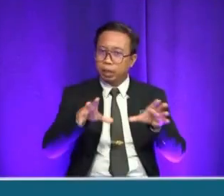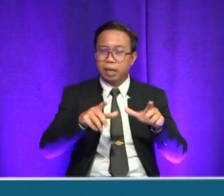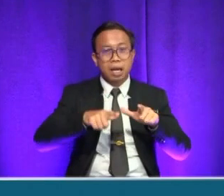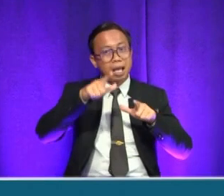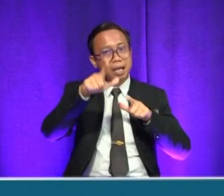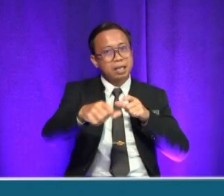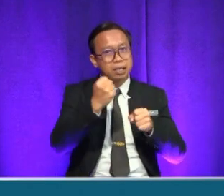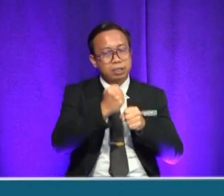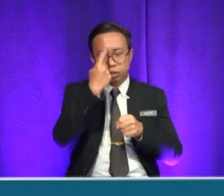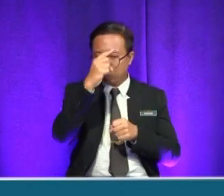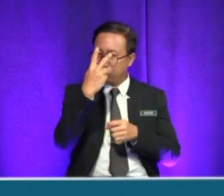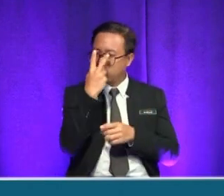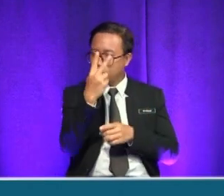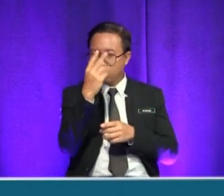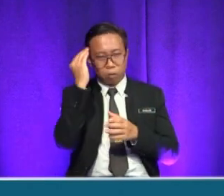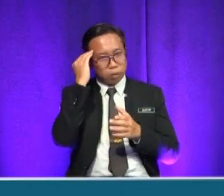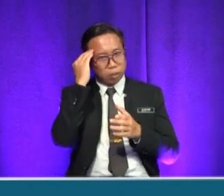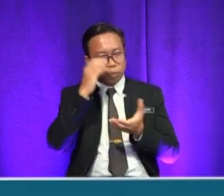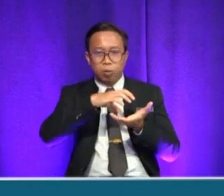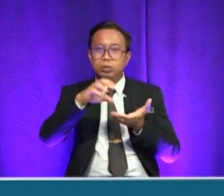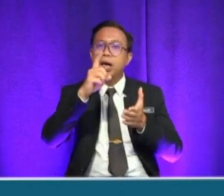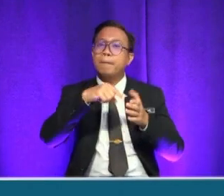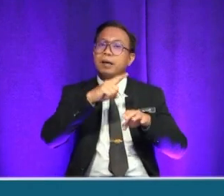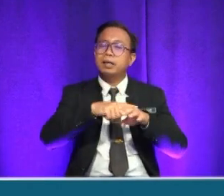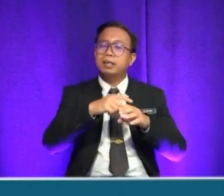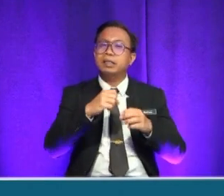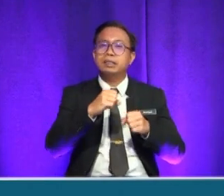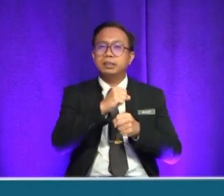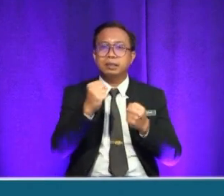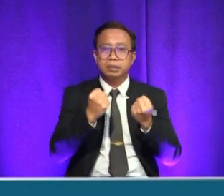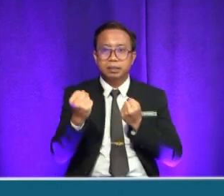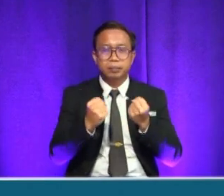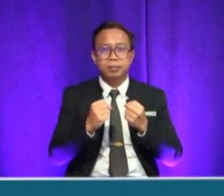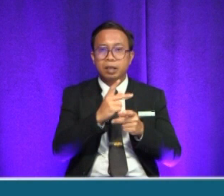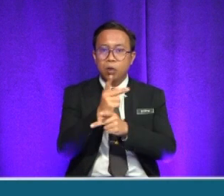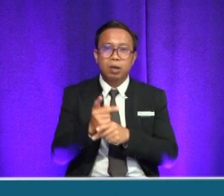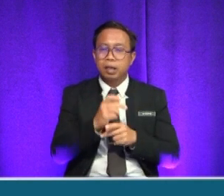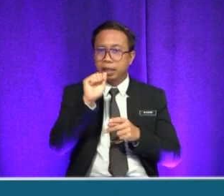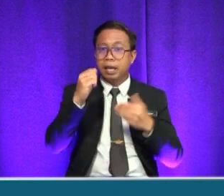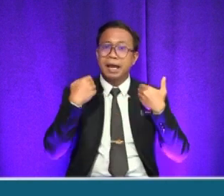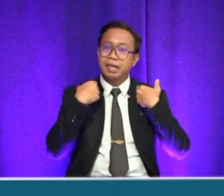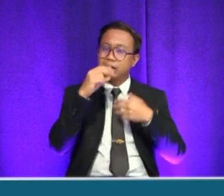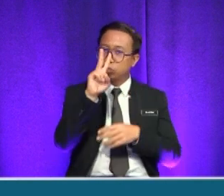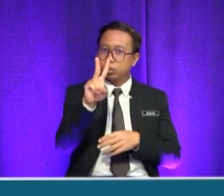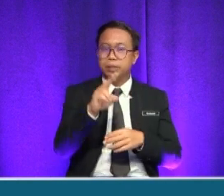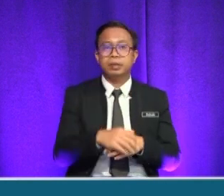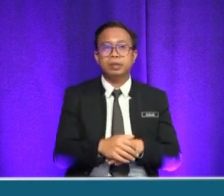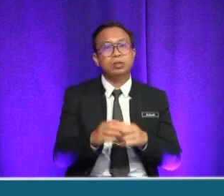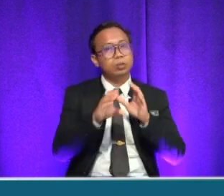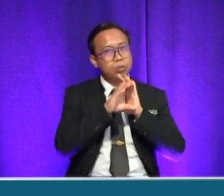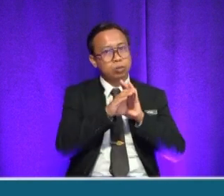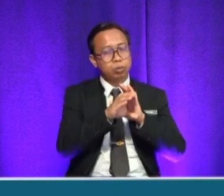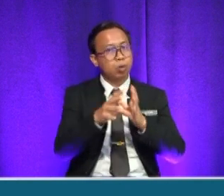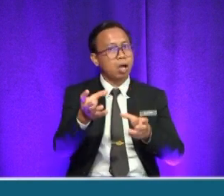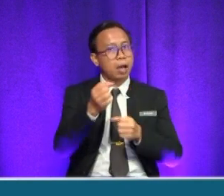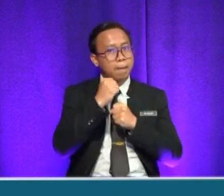untuk mengesan kerosakan pada komponen sistem kawalan DA. Okey, dekat sini ada 2 komponen yang rosak. Okey, jadi dekat sini contoh kita